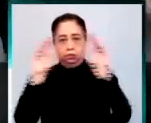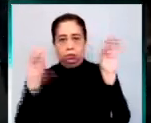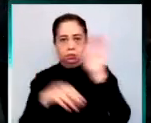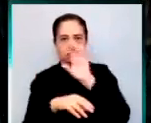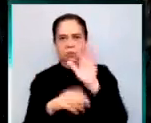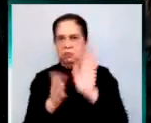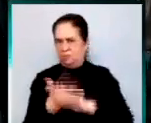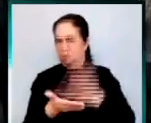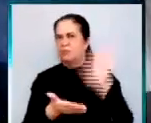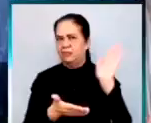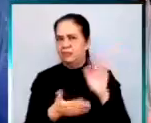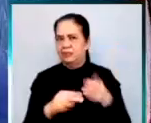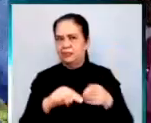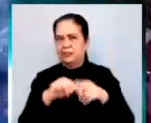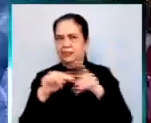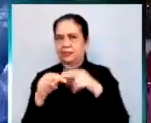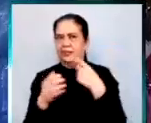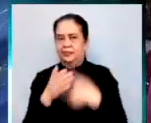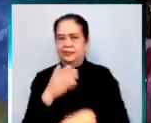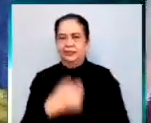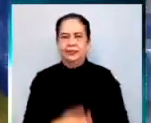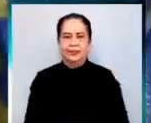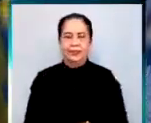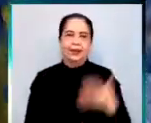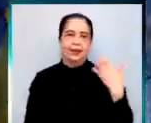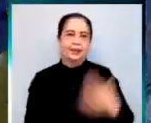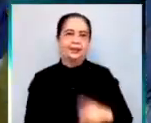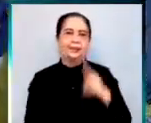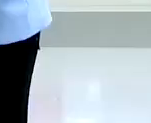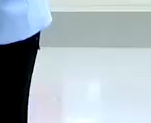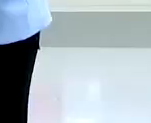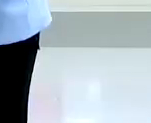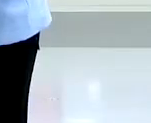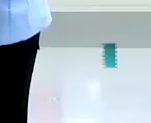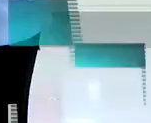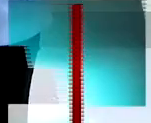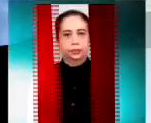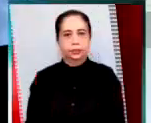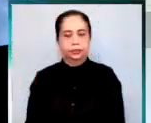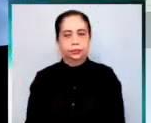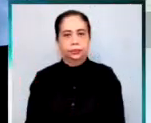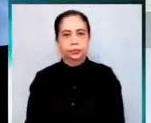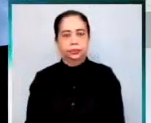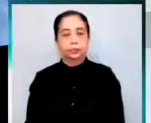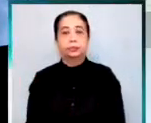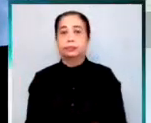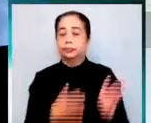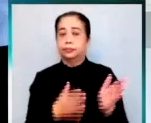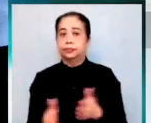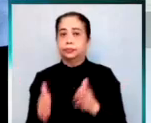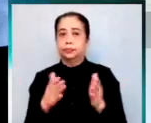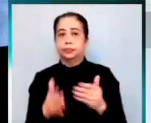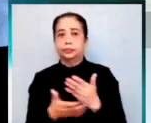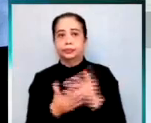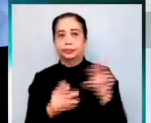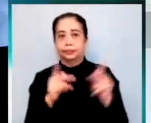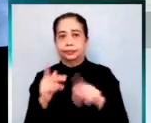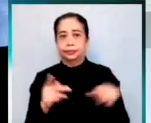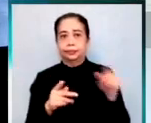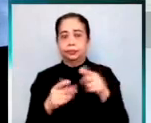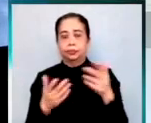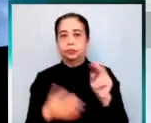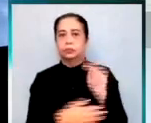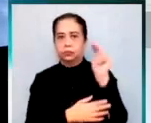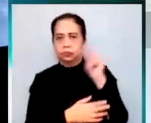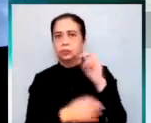na, tumataas ang presyo. Von Aquino, GMA News. Pinaghahandaan na ng ilang kababayan natin sa norte ang